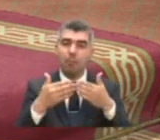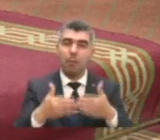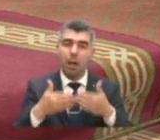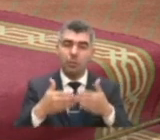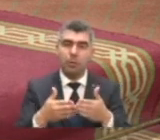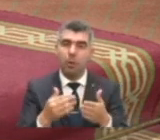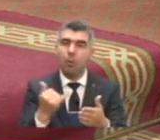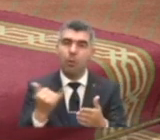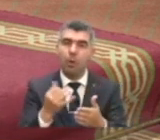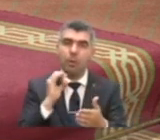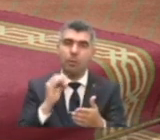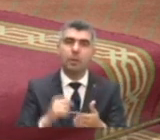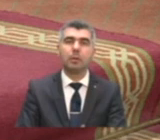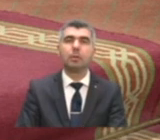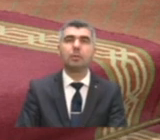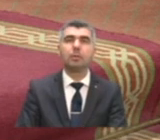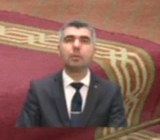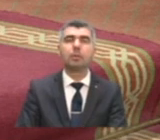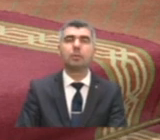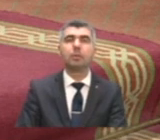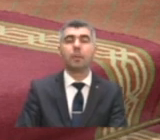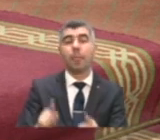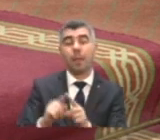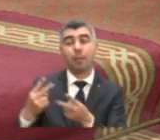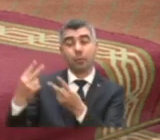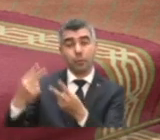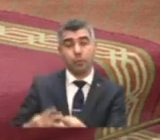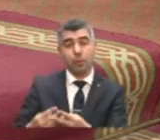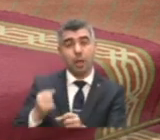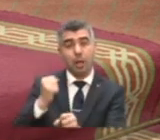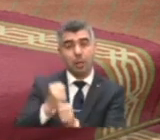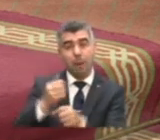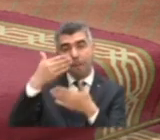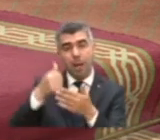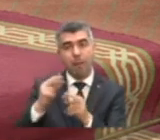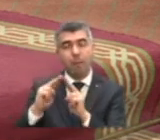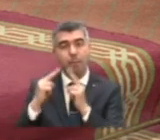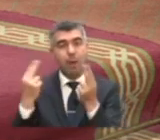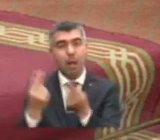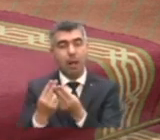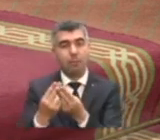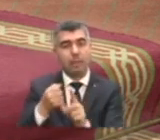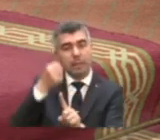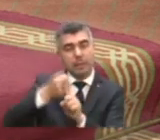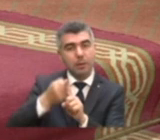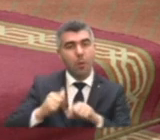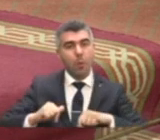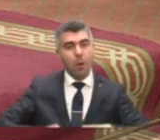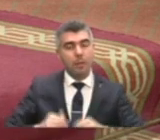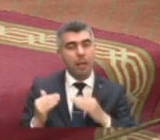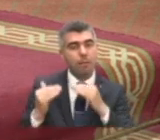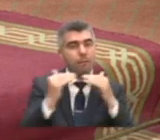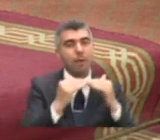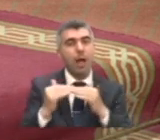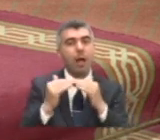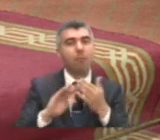هاما خلال ايام عوده الجاليه المغربيه المقيمه بالخارج، قامت الوزاره هذه السنه بالتنسيق مع جميع